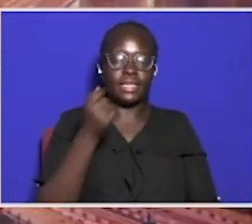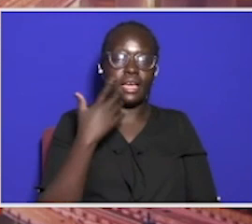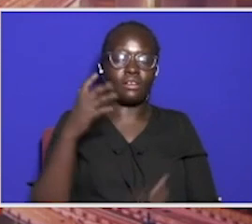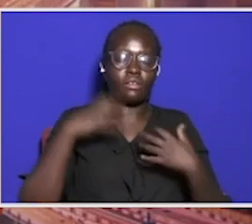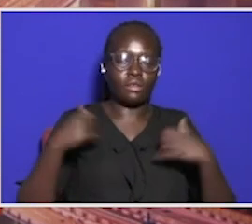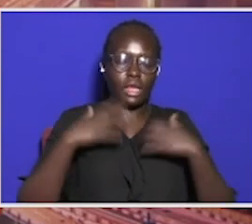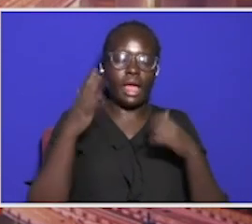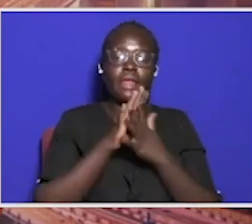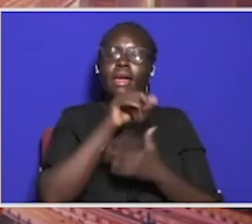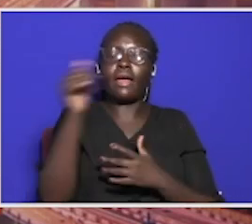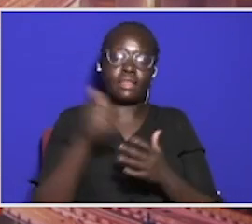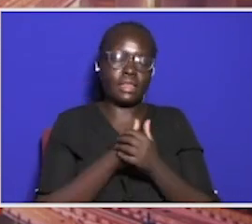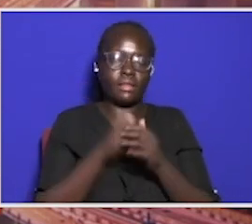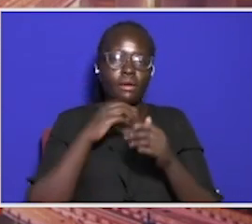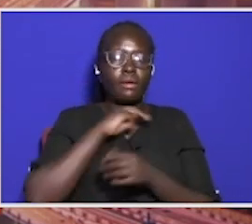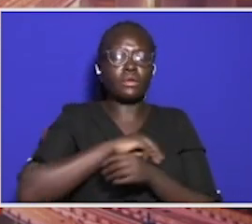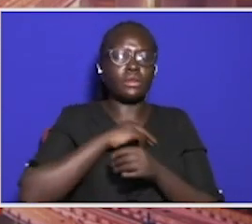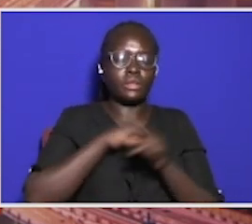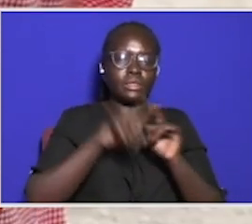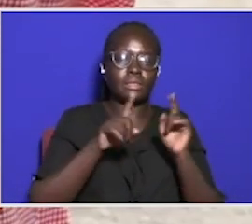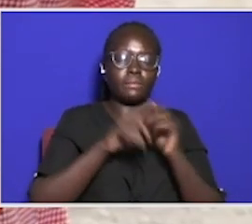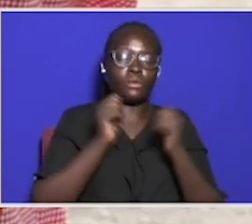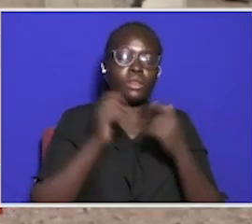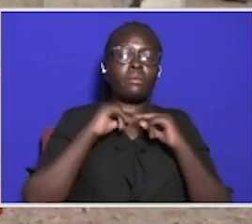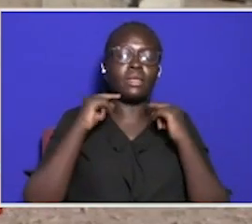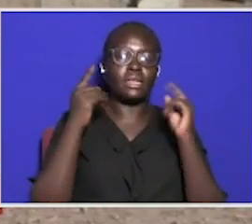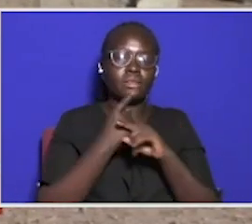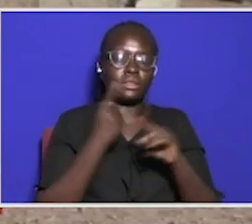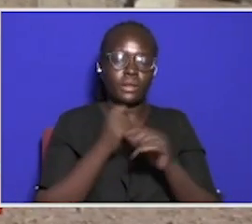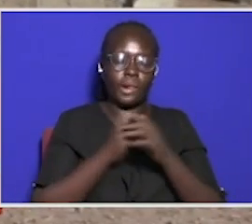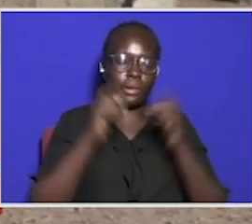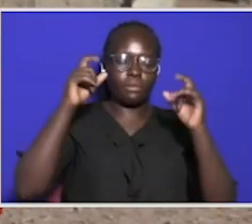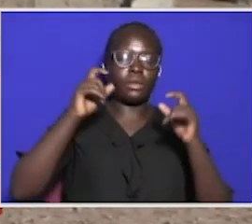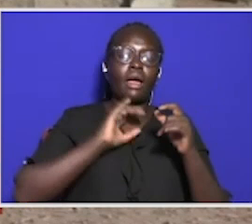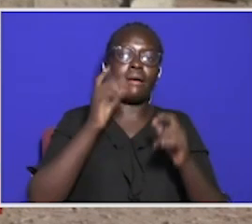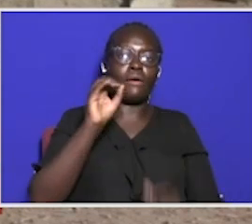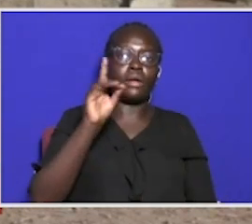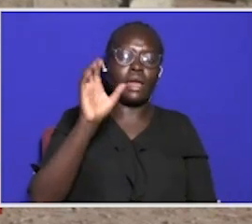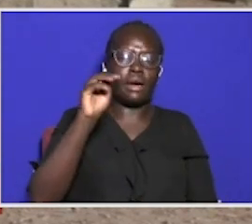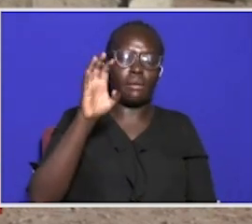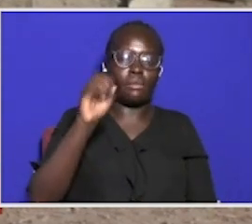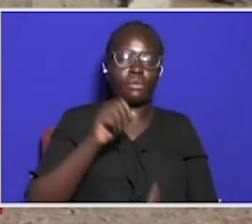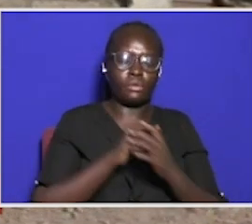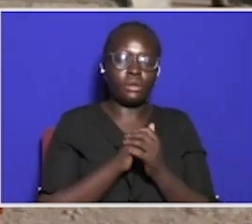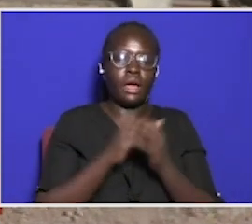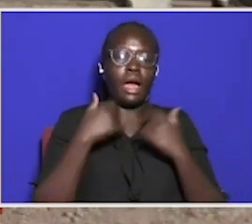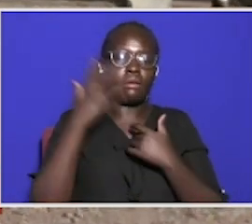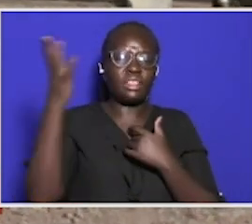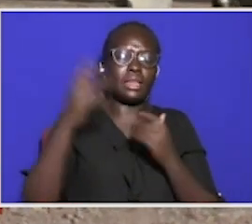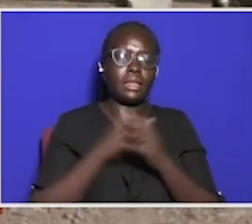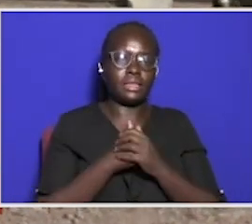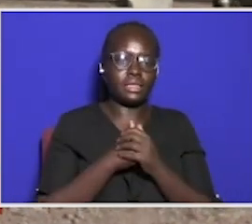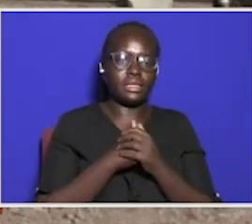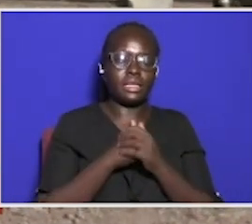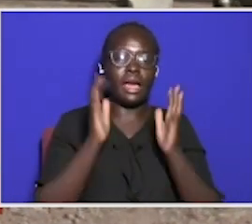mifugo na hata wa mishonari pamoja na makasisi. Mpiga picha wetu David Odama wamekuwa upande huo, na kando